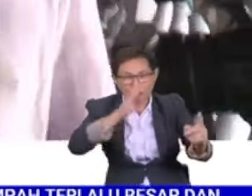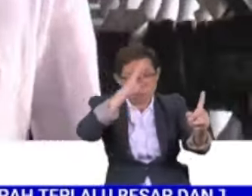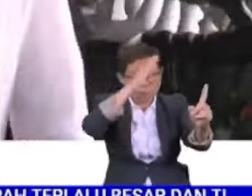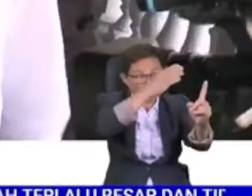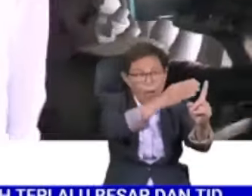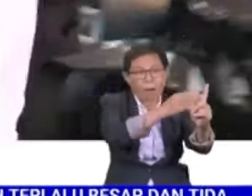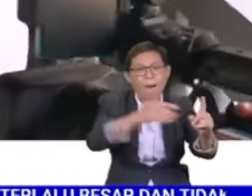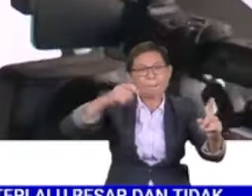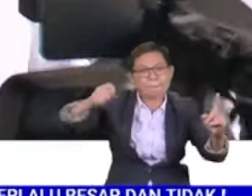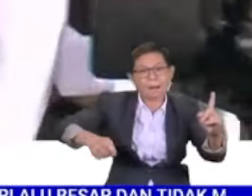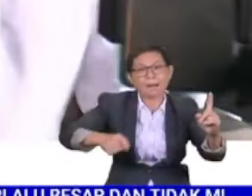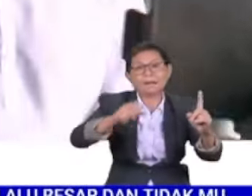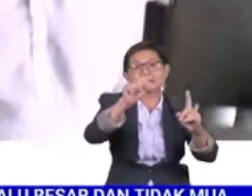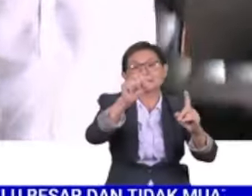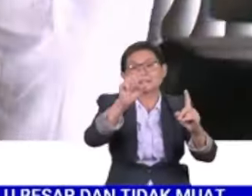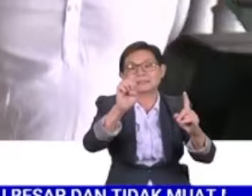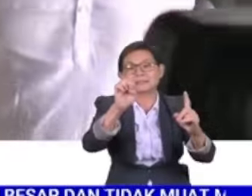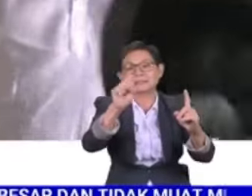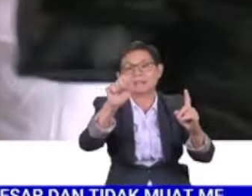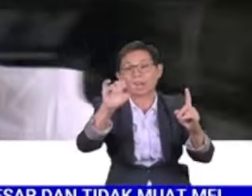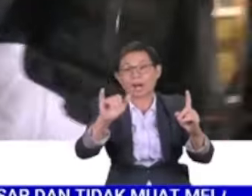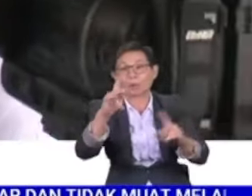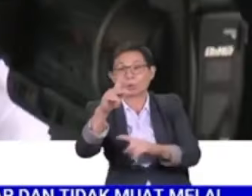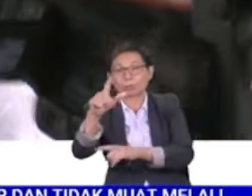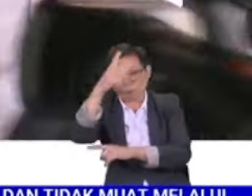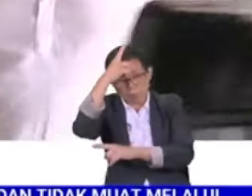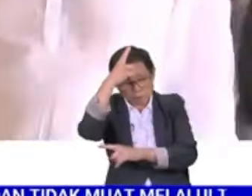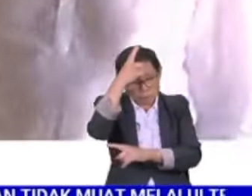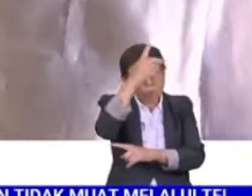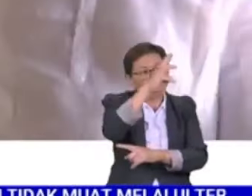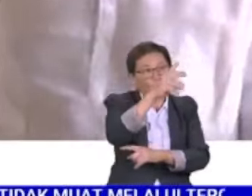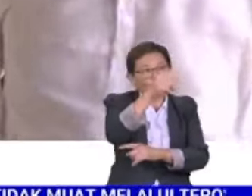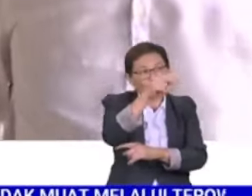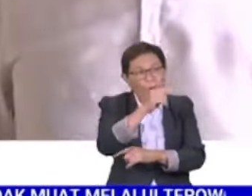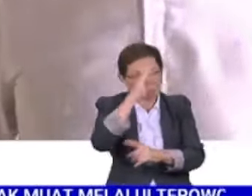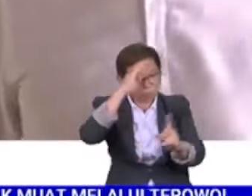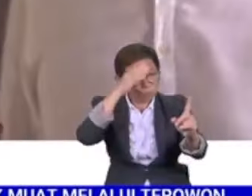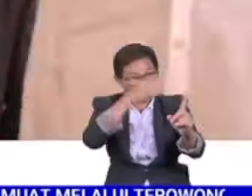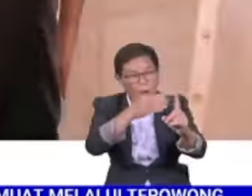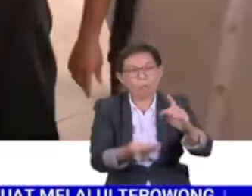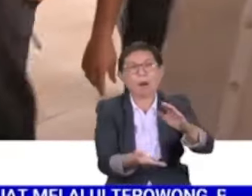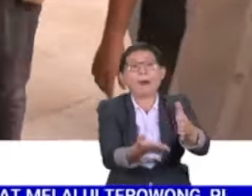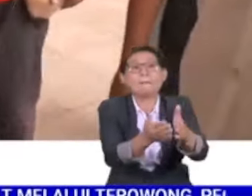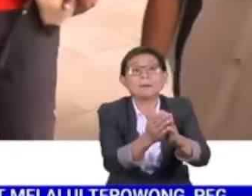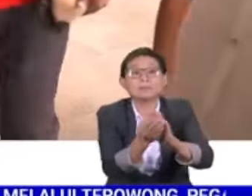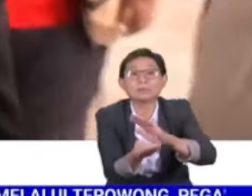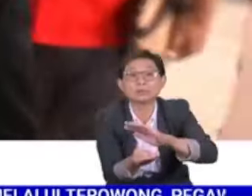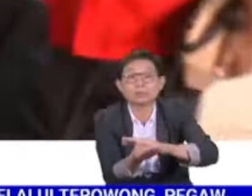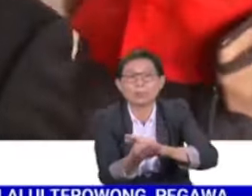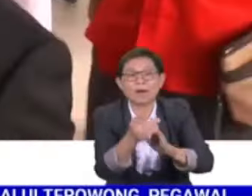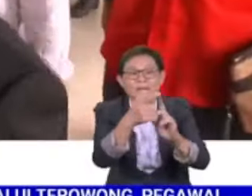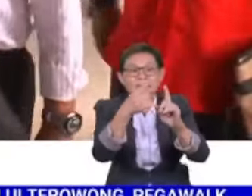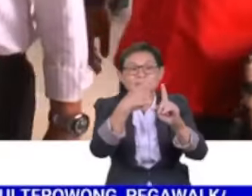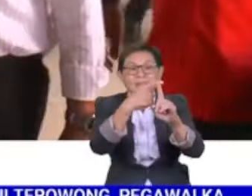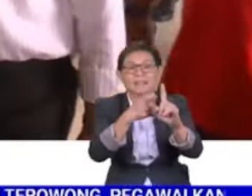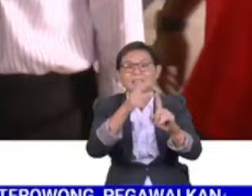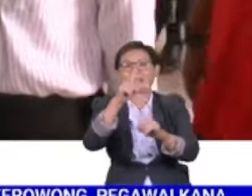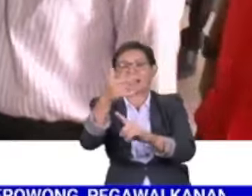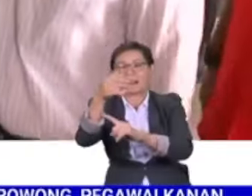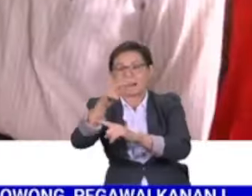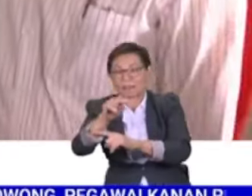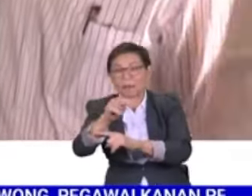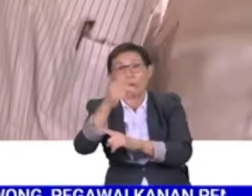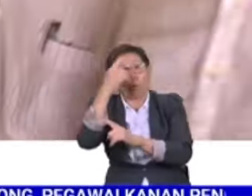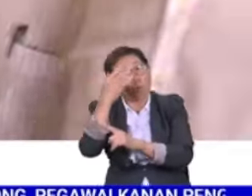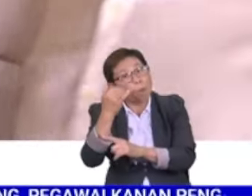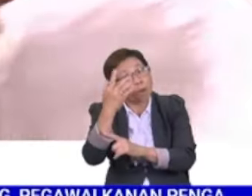Pertuduhan dibuat di Mahkamah Session Kuala Lumpur. Datuk Wan Saiful didakwa meminta suapan daripada Lian Tan Chuan. Ia